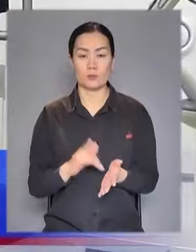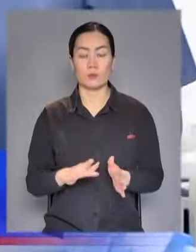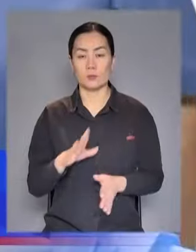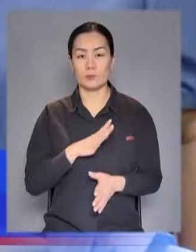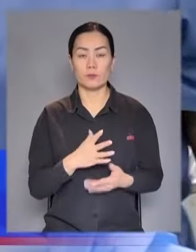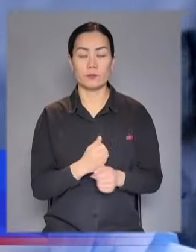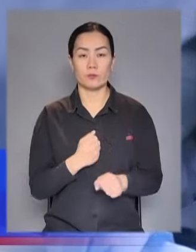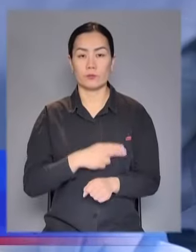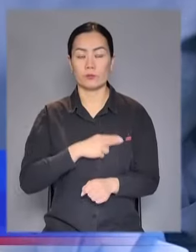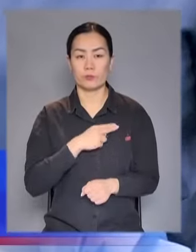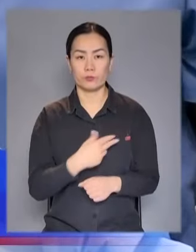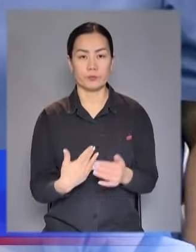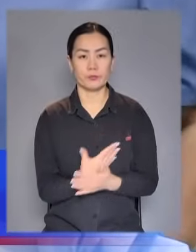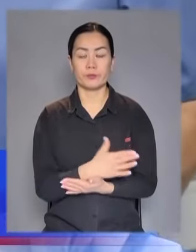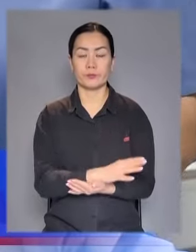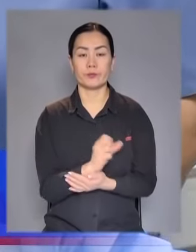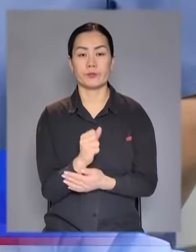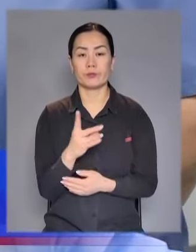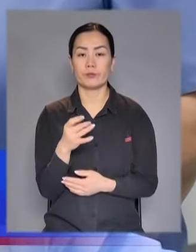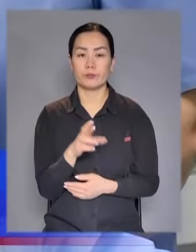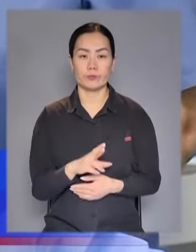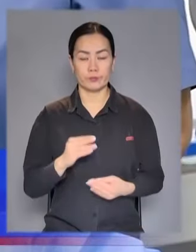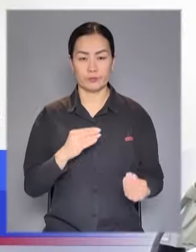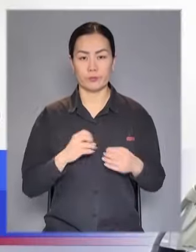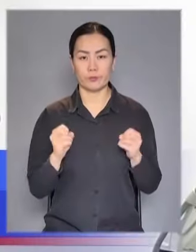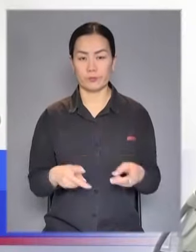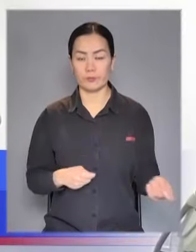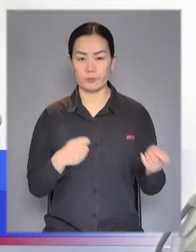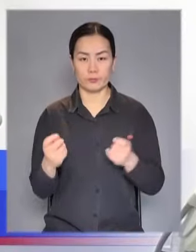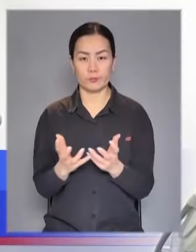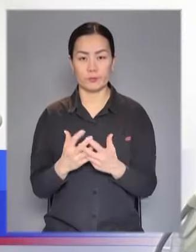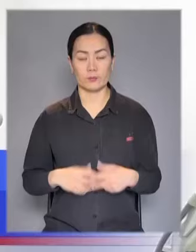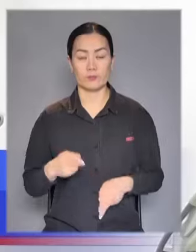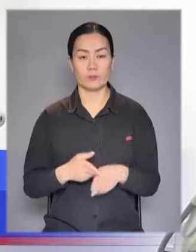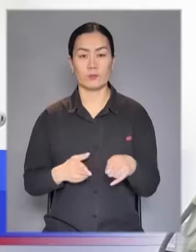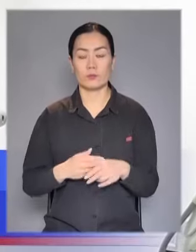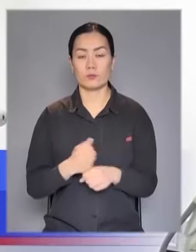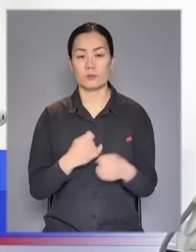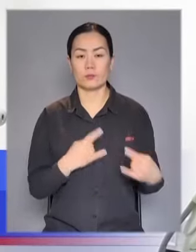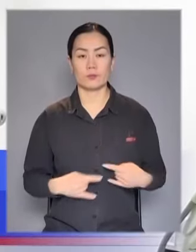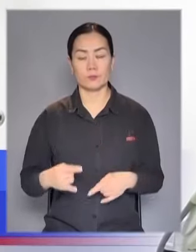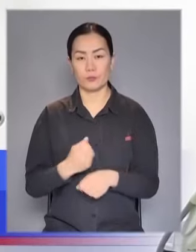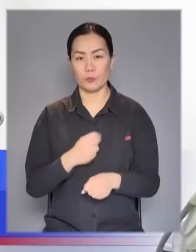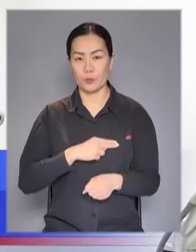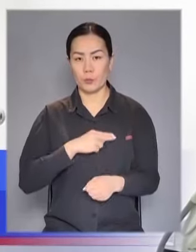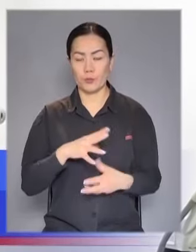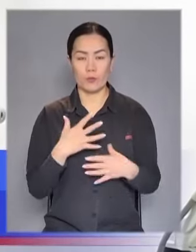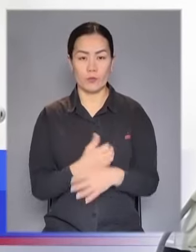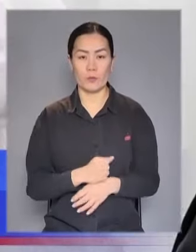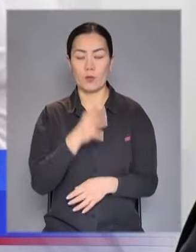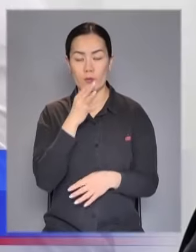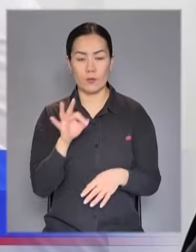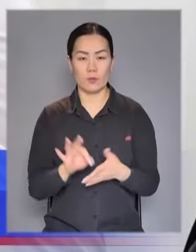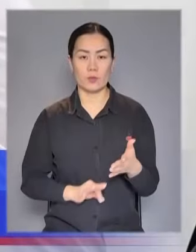центре была введена в эксплуатацию новая ангиографическая установка. Также начато проведение амбулаторной коронографии, что уменьшает